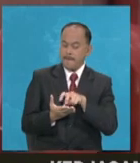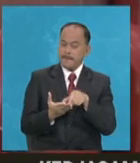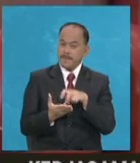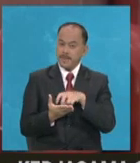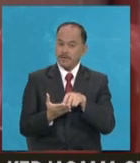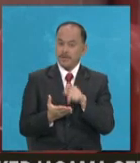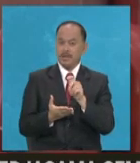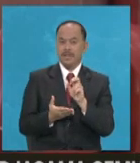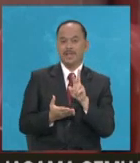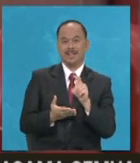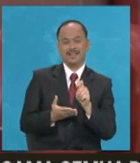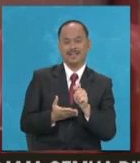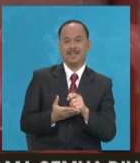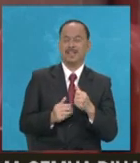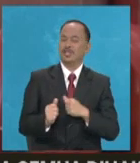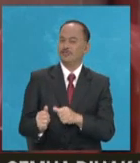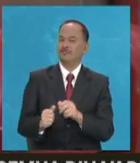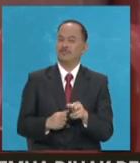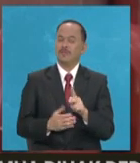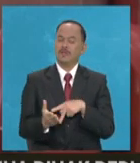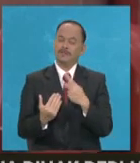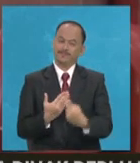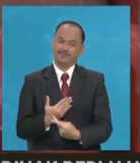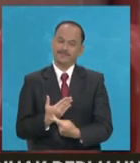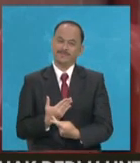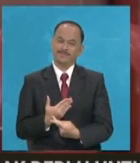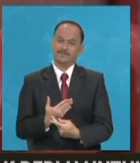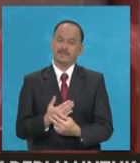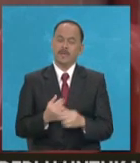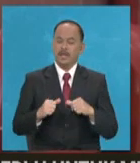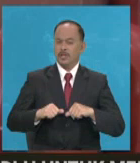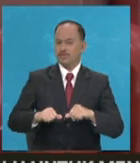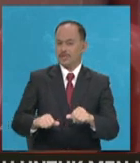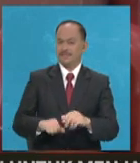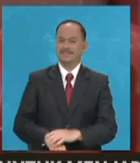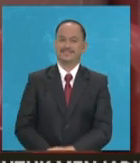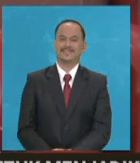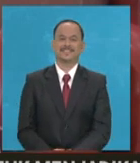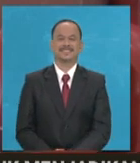alhamdulillah aja dapat mengikuti aja kan kalau adapun yang diteruskanlah